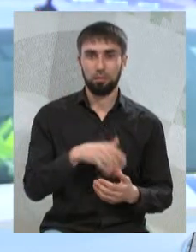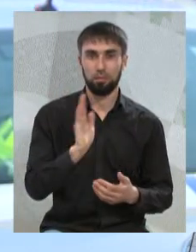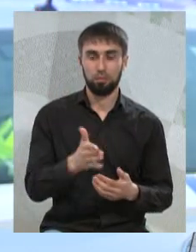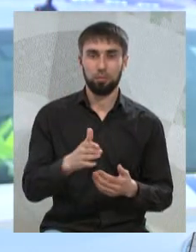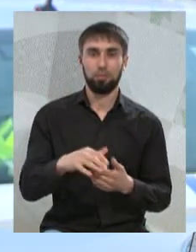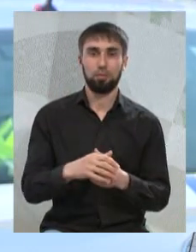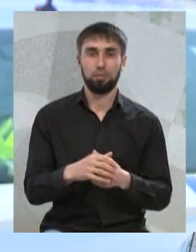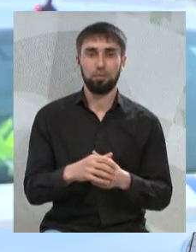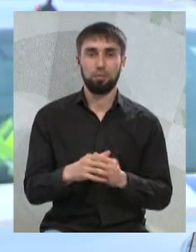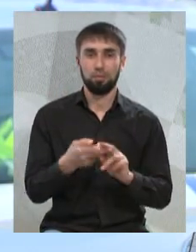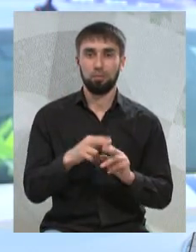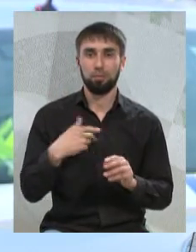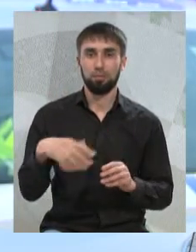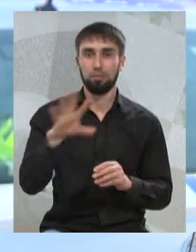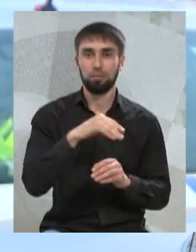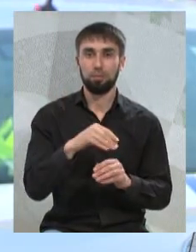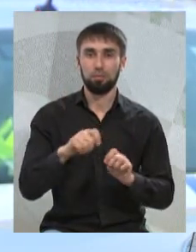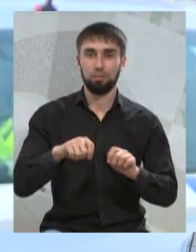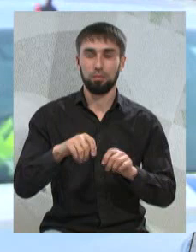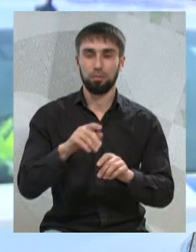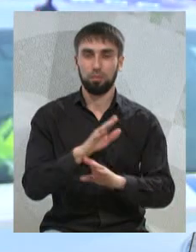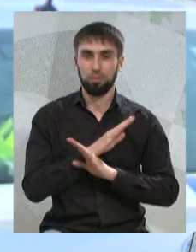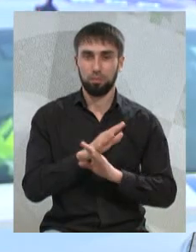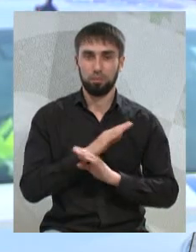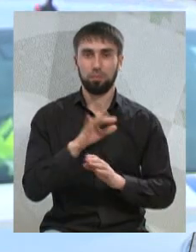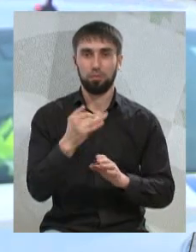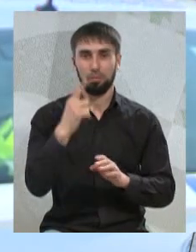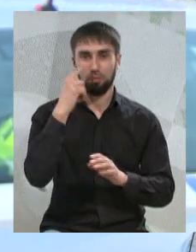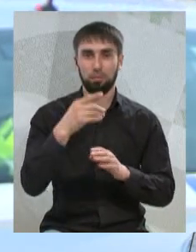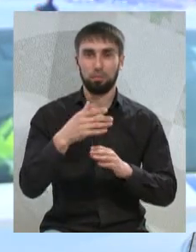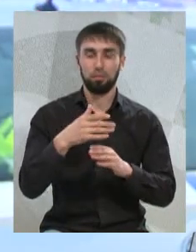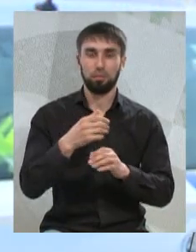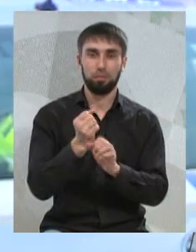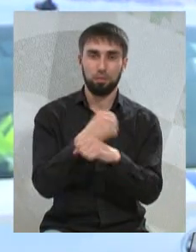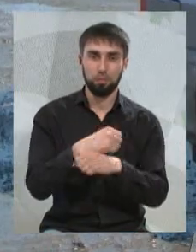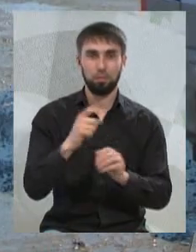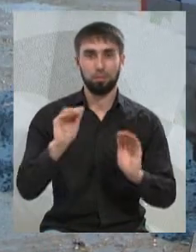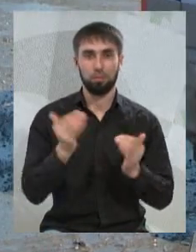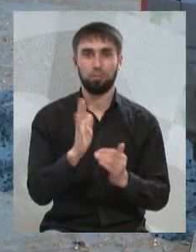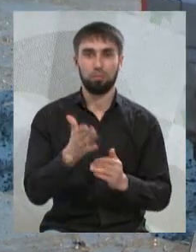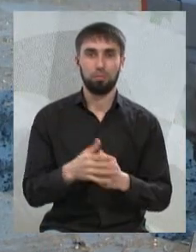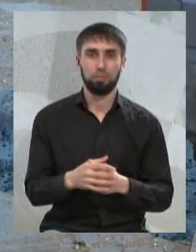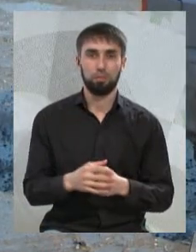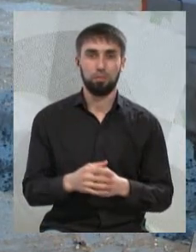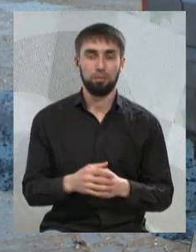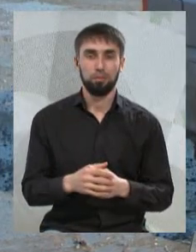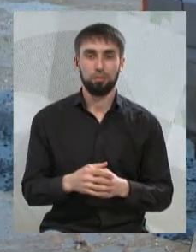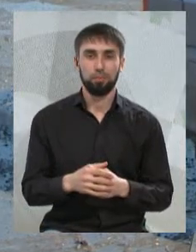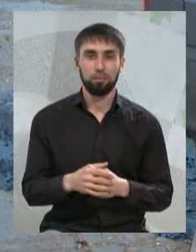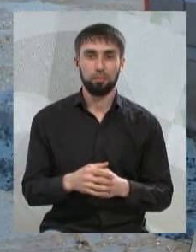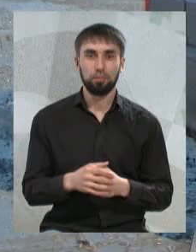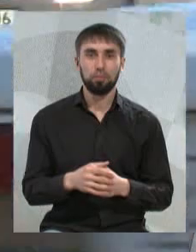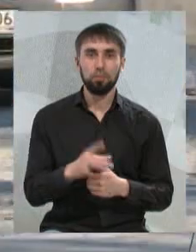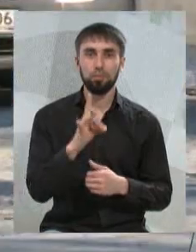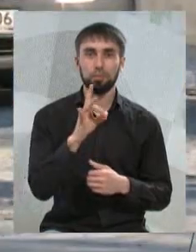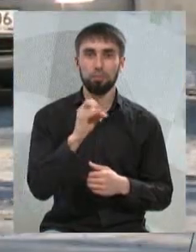безопасности, у нас тяжелые последствия с летальным исходом и черепно-мозговым травмам намного будет меньше. Рейдовые мероприятия направлены